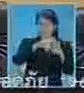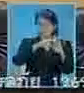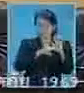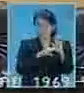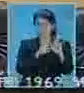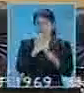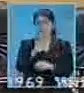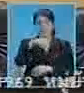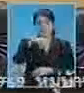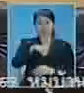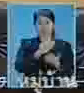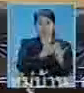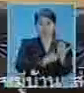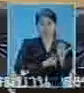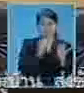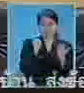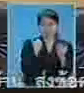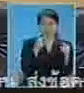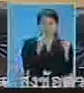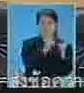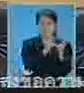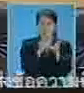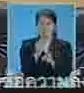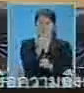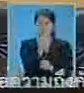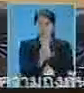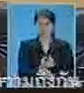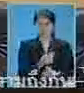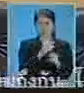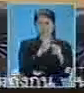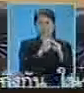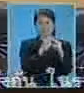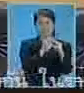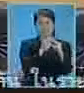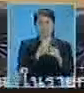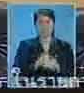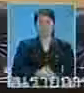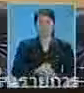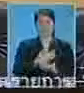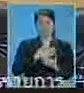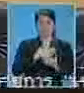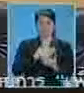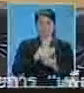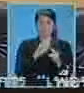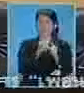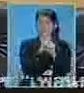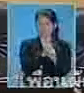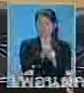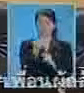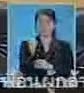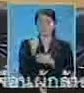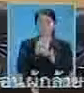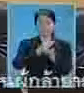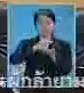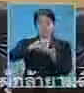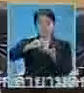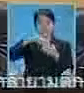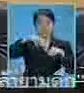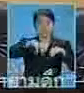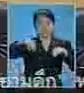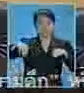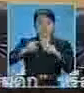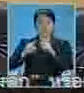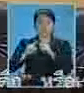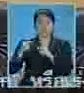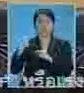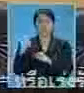ลากผมก็ปฏิบัติหน้าที่ตามนั้นมีมูลนิธิมากมายนะครับที่เสน